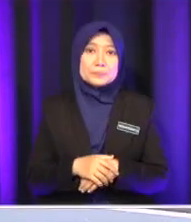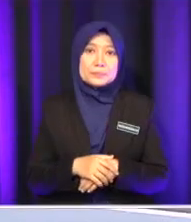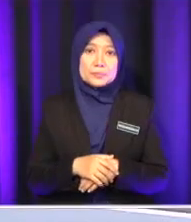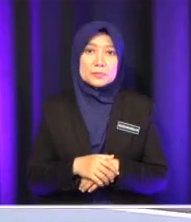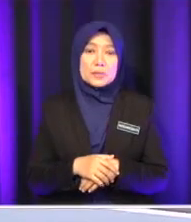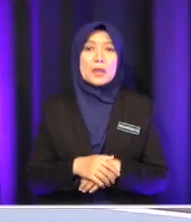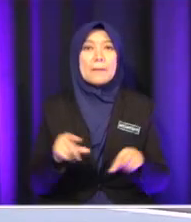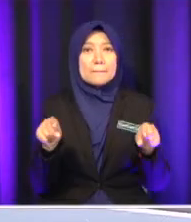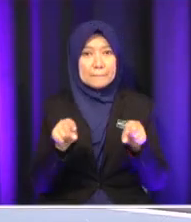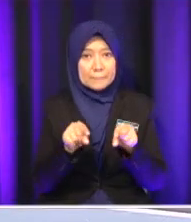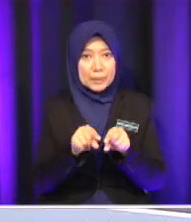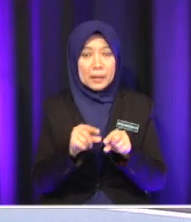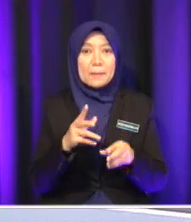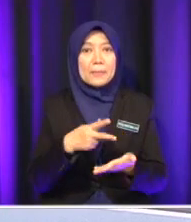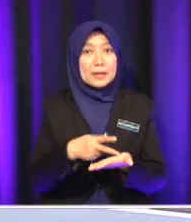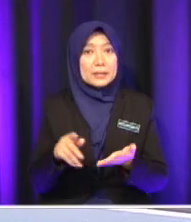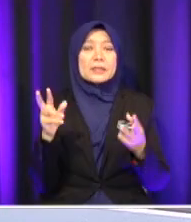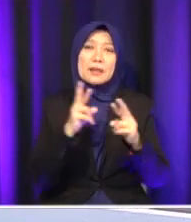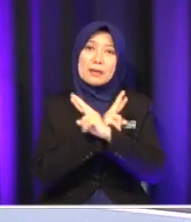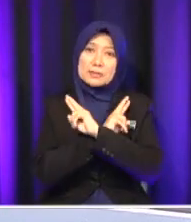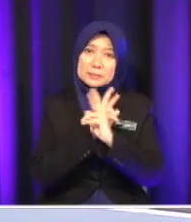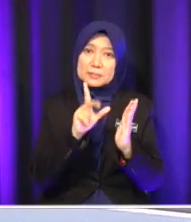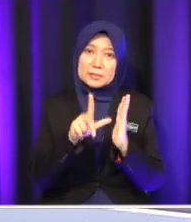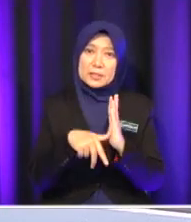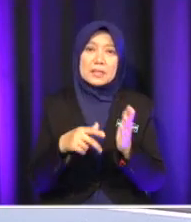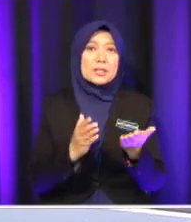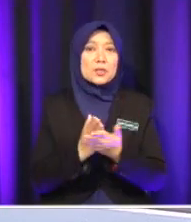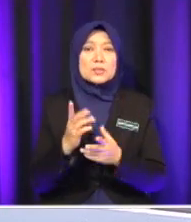pembayaran ini kita beri ciri khas seketika terus